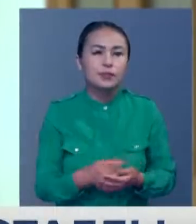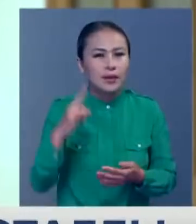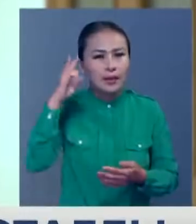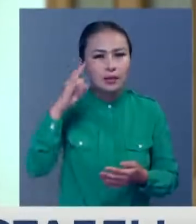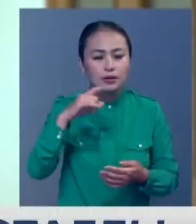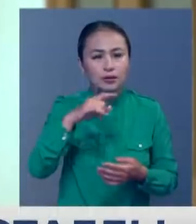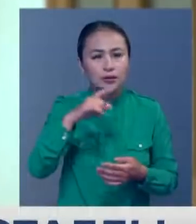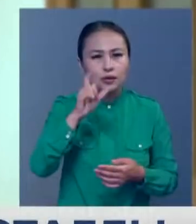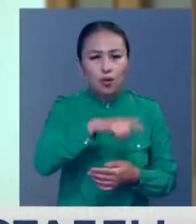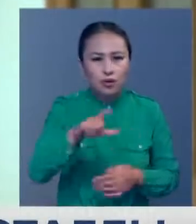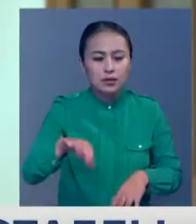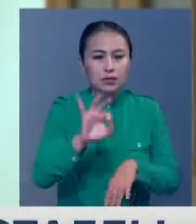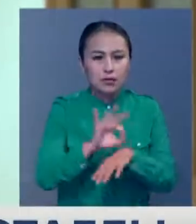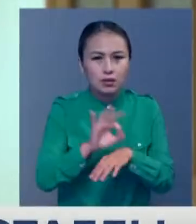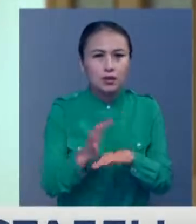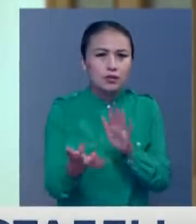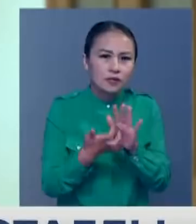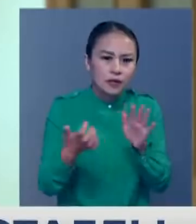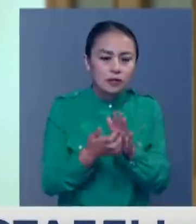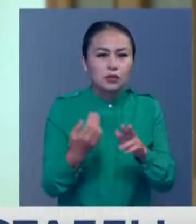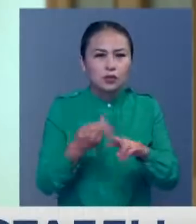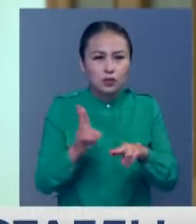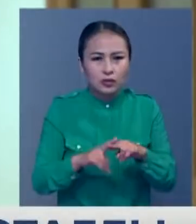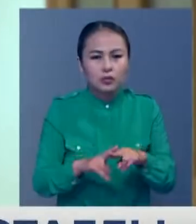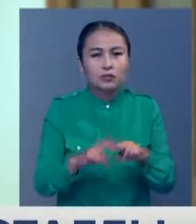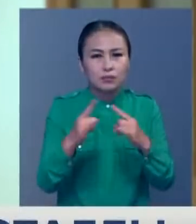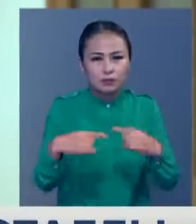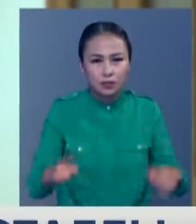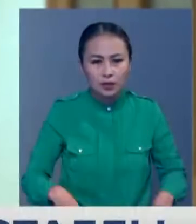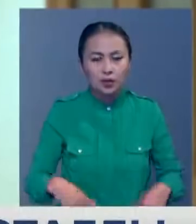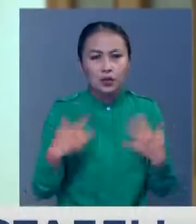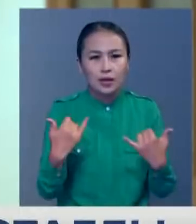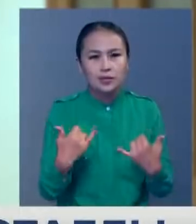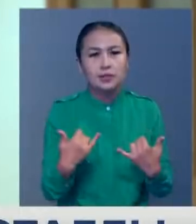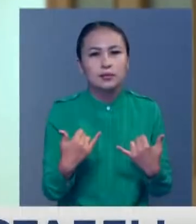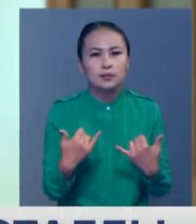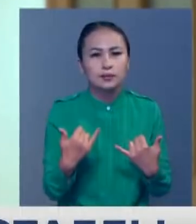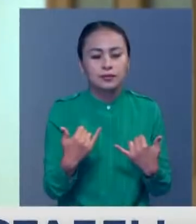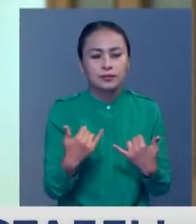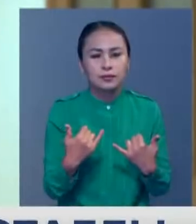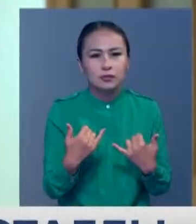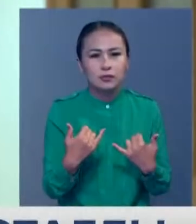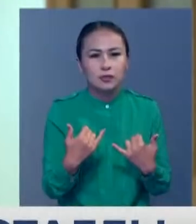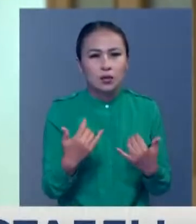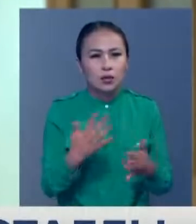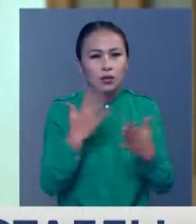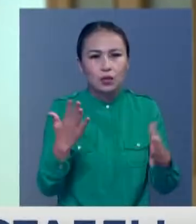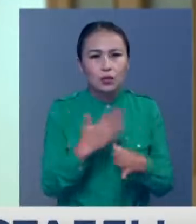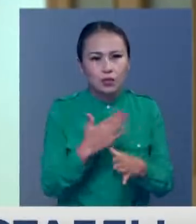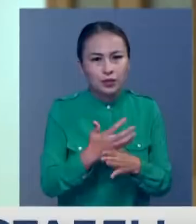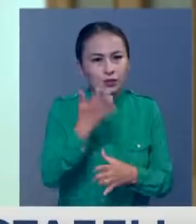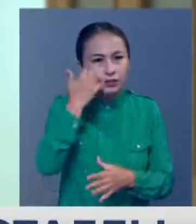науқастарға кислород жетпейатыр деген сияқылды. Сол себептен бұндай концентраторлар үлкен көмегін